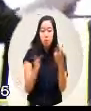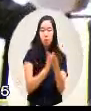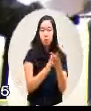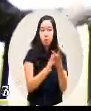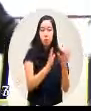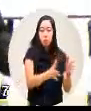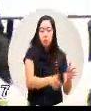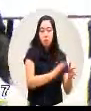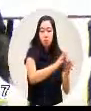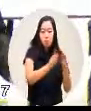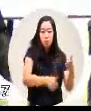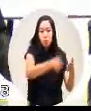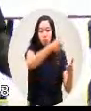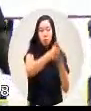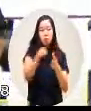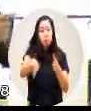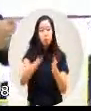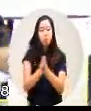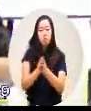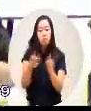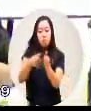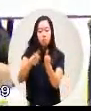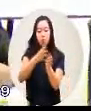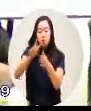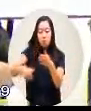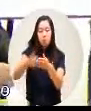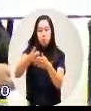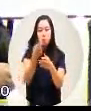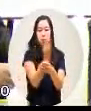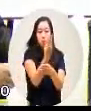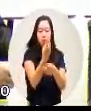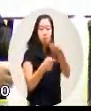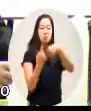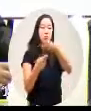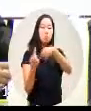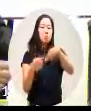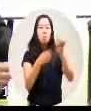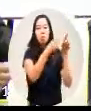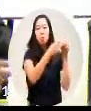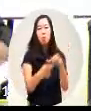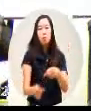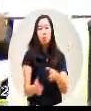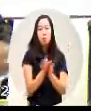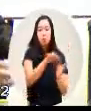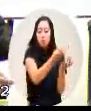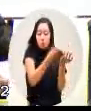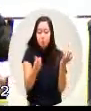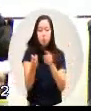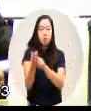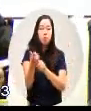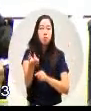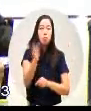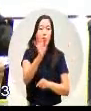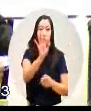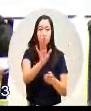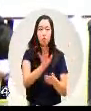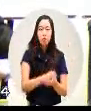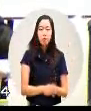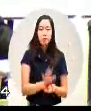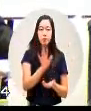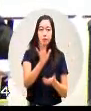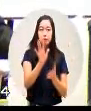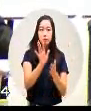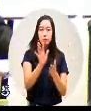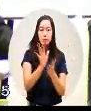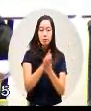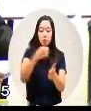事长，都感觉都未错。所以讲占工会有一部分，就是讲有这个